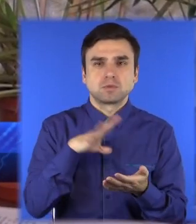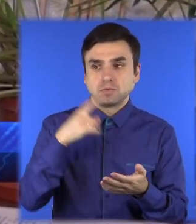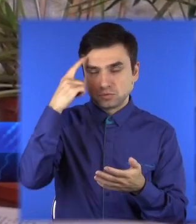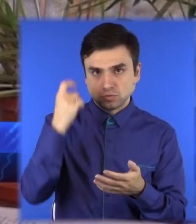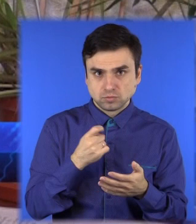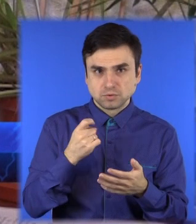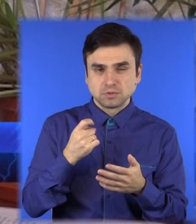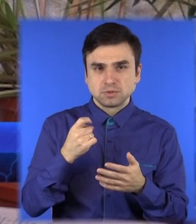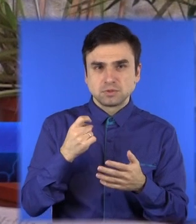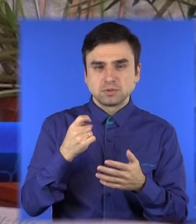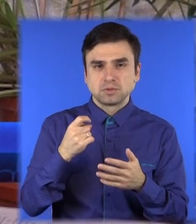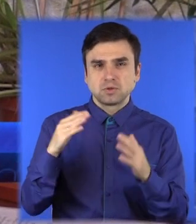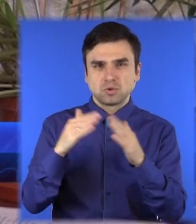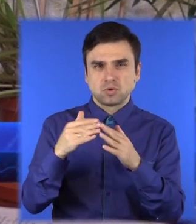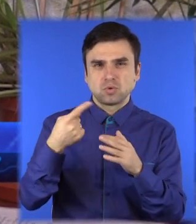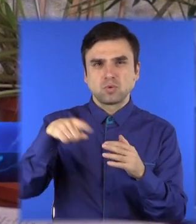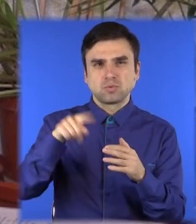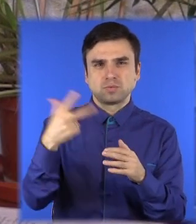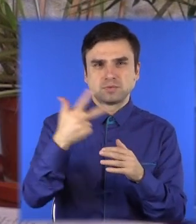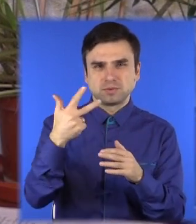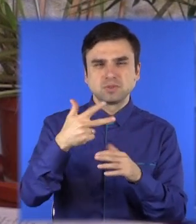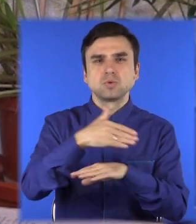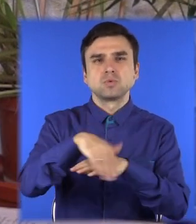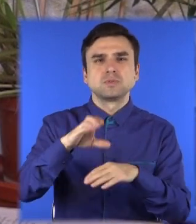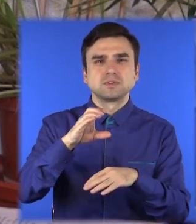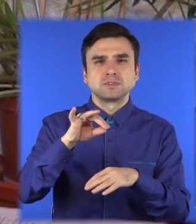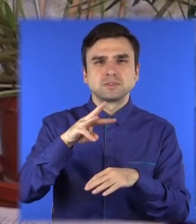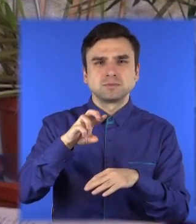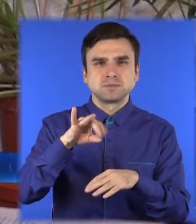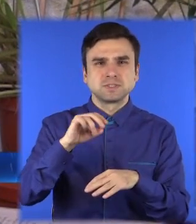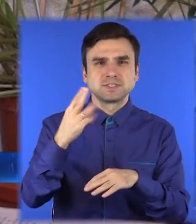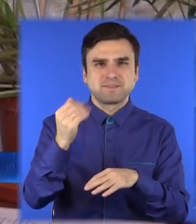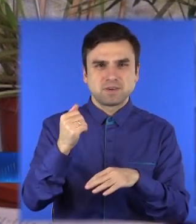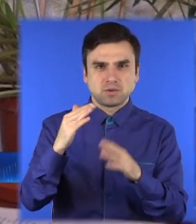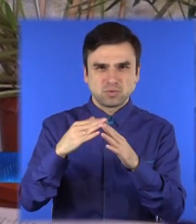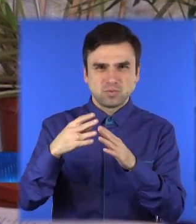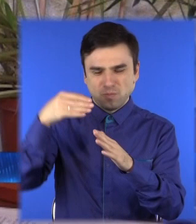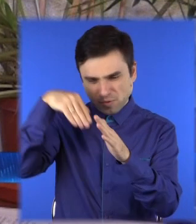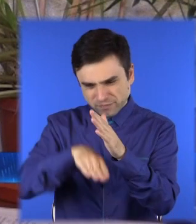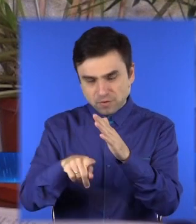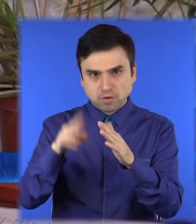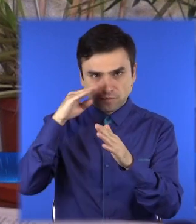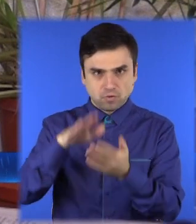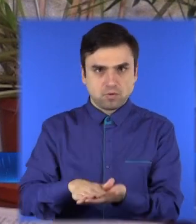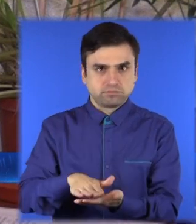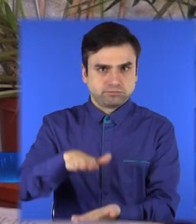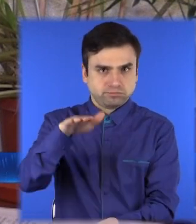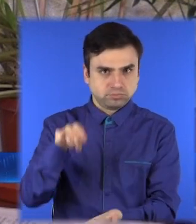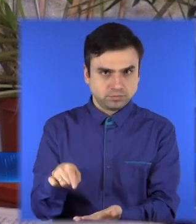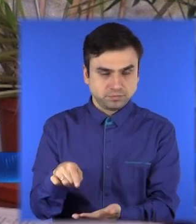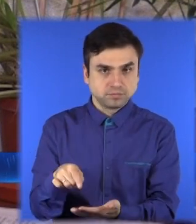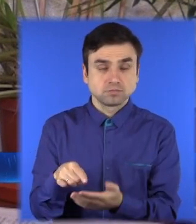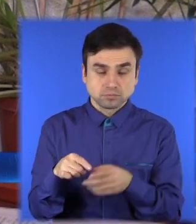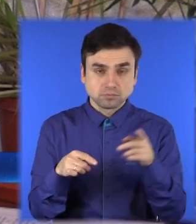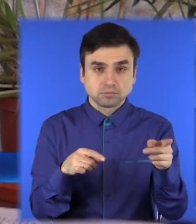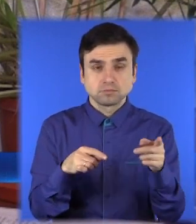що у підвальному приміщенні будинку номер 3 по вулиці Симбірцева відбувається підтоплення. В свою чергу